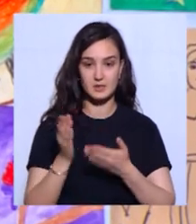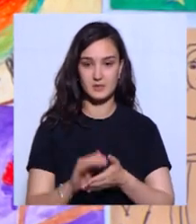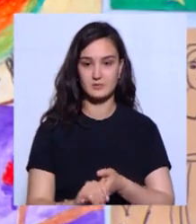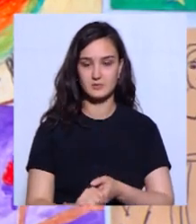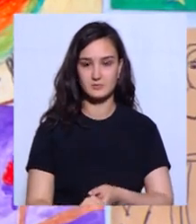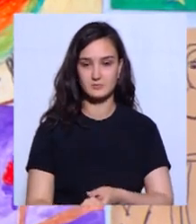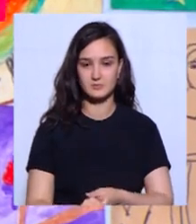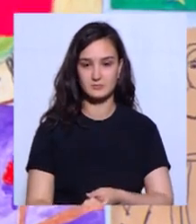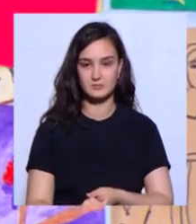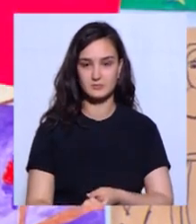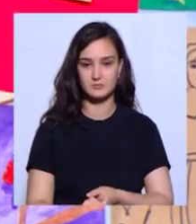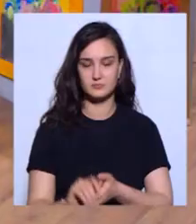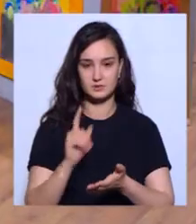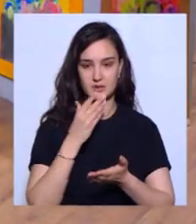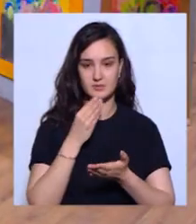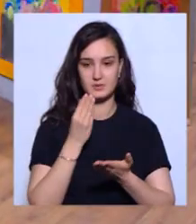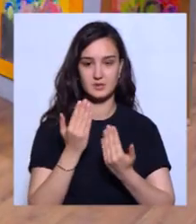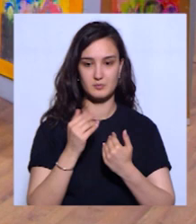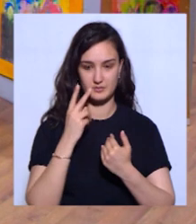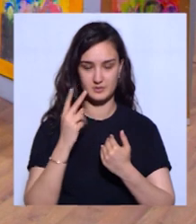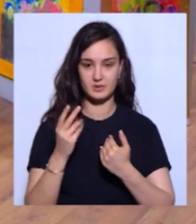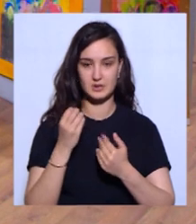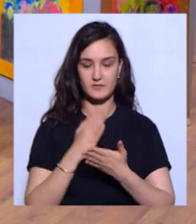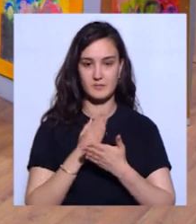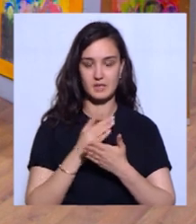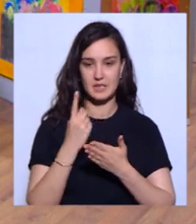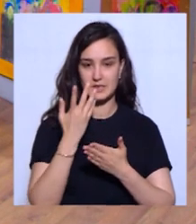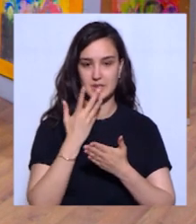ხედავთ რა ლამაზია წითელსაც და კიდე მაქვს აქ ერთი ფერი.